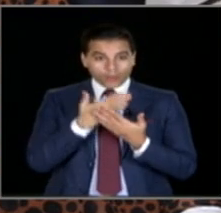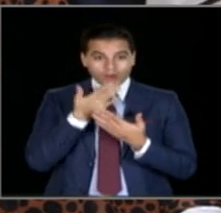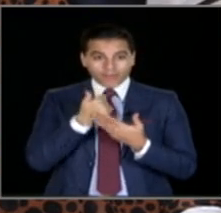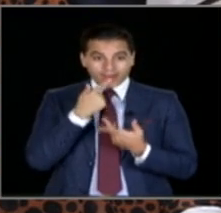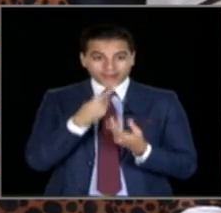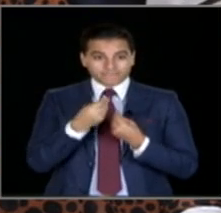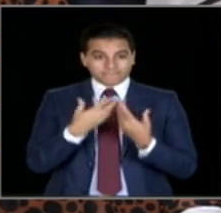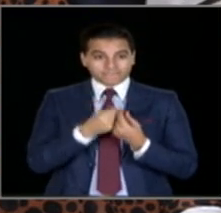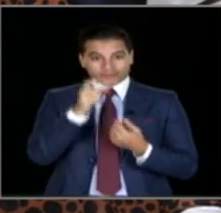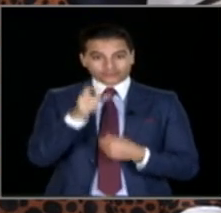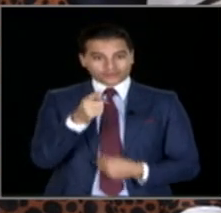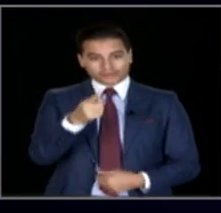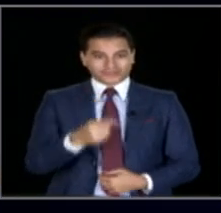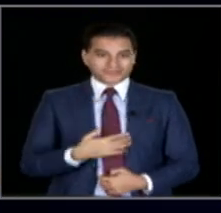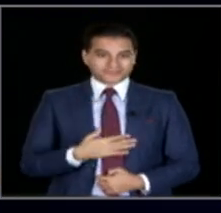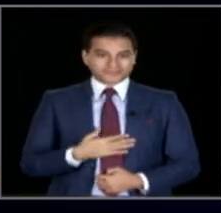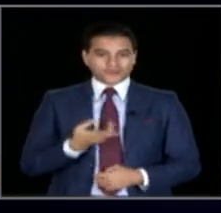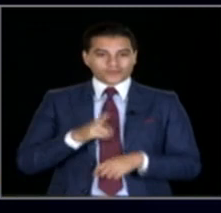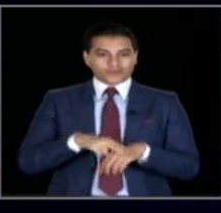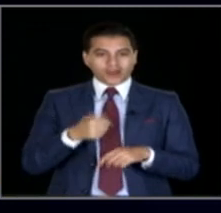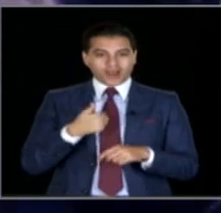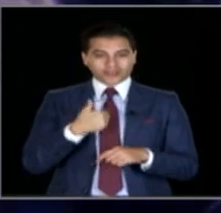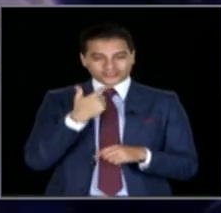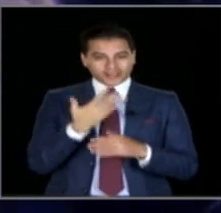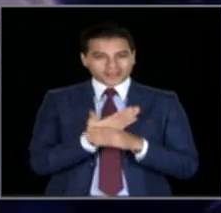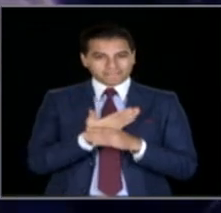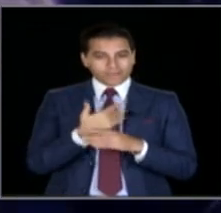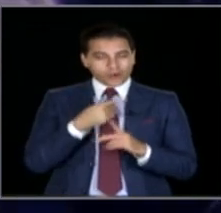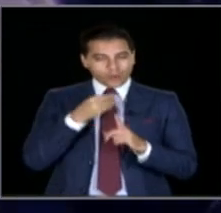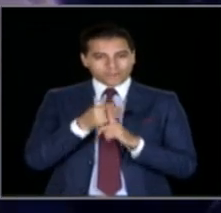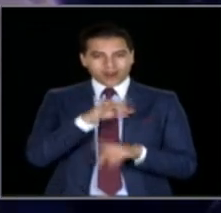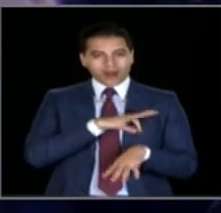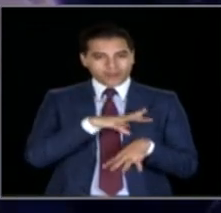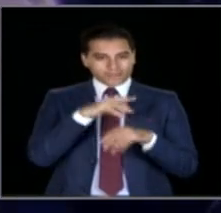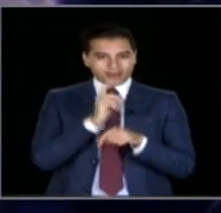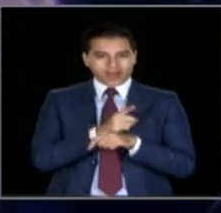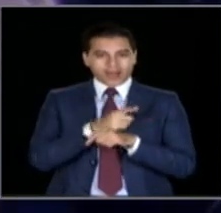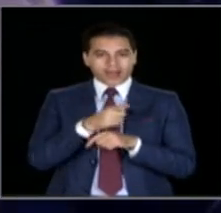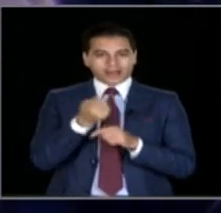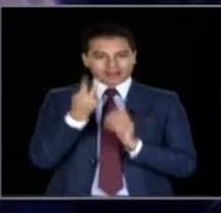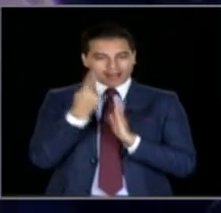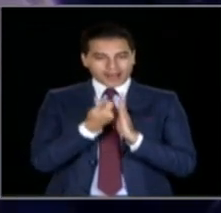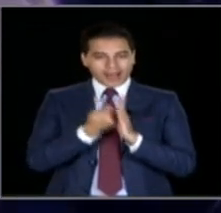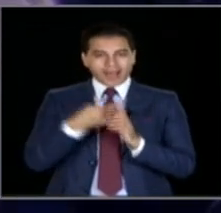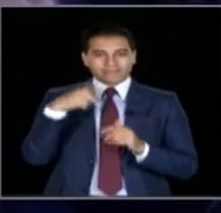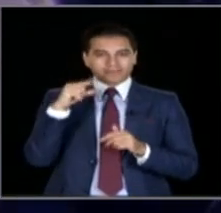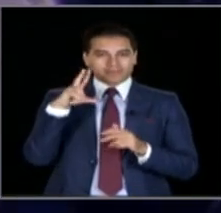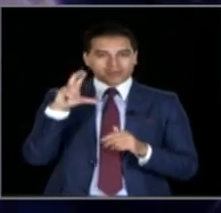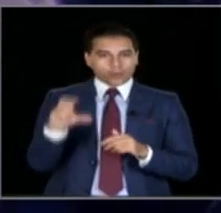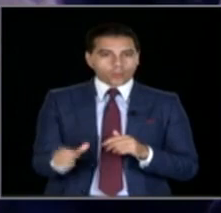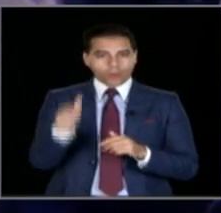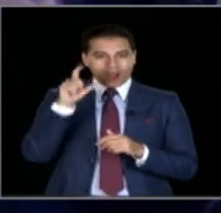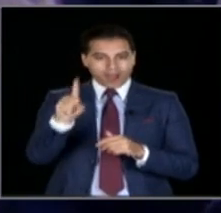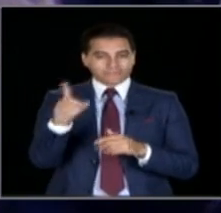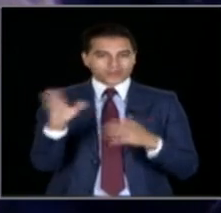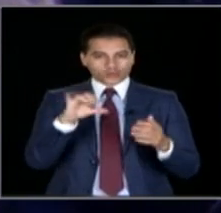في الحوار من حضرتك. أشكرك يا فندم. وخاصة لأني يعني أحب الأستاذ المرحوم الأستاذ عبد التواب يوسف، وهو الذي علمني كثيرا وكثيرا